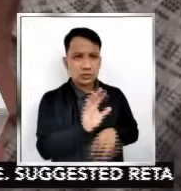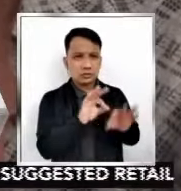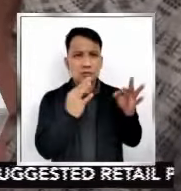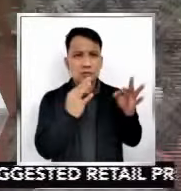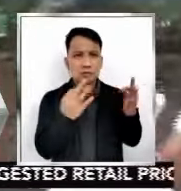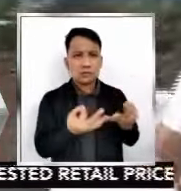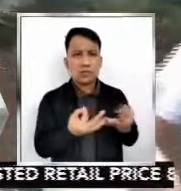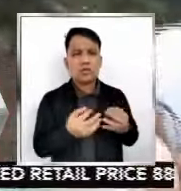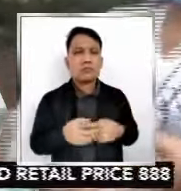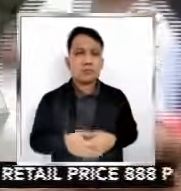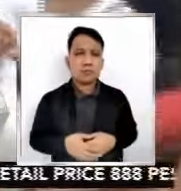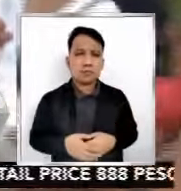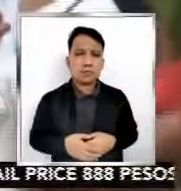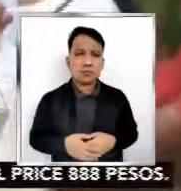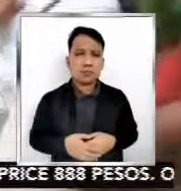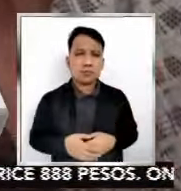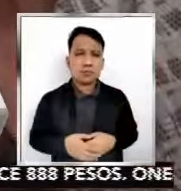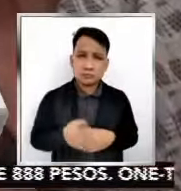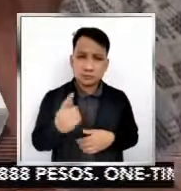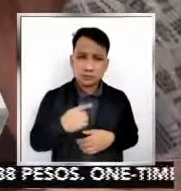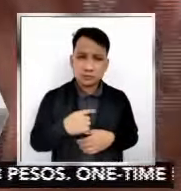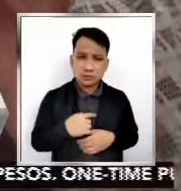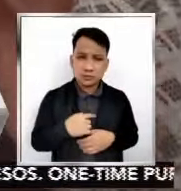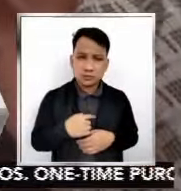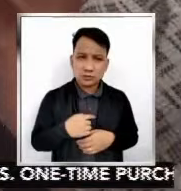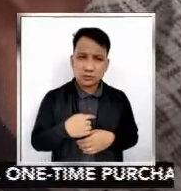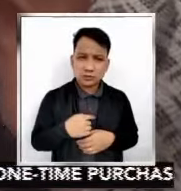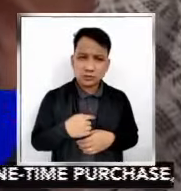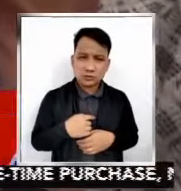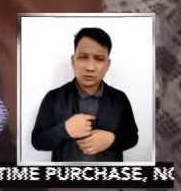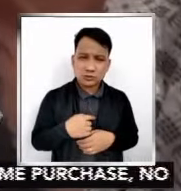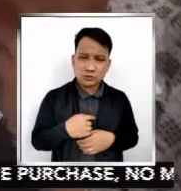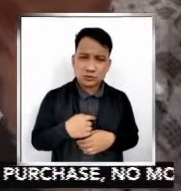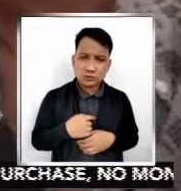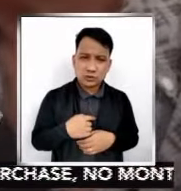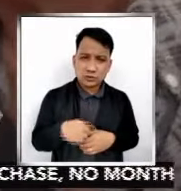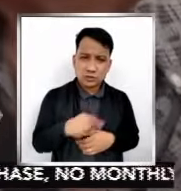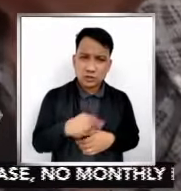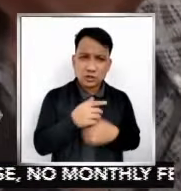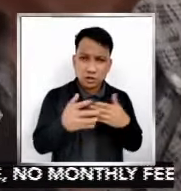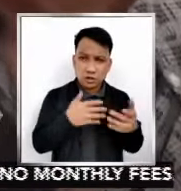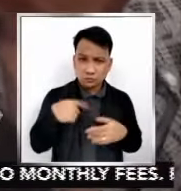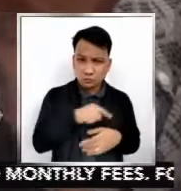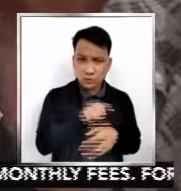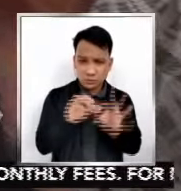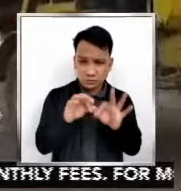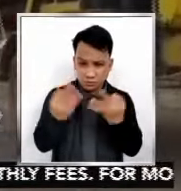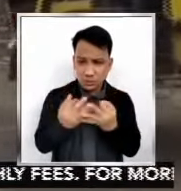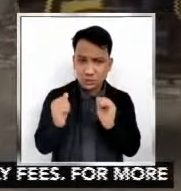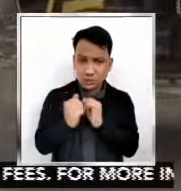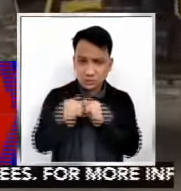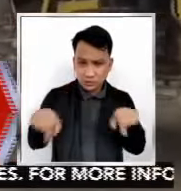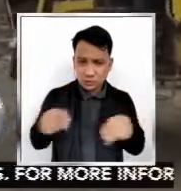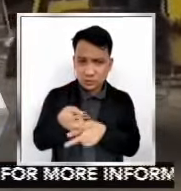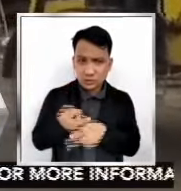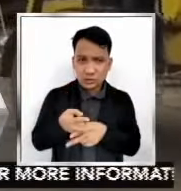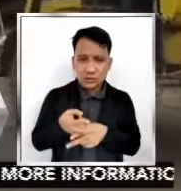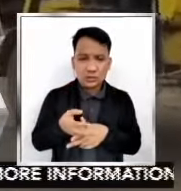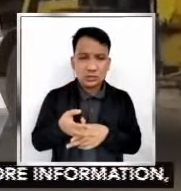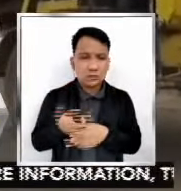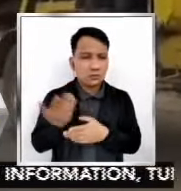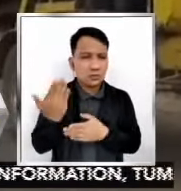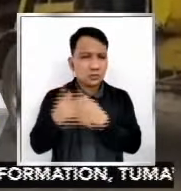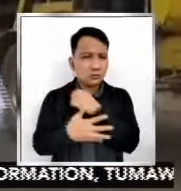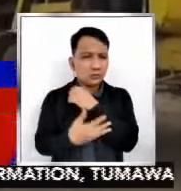we were hooked. As long as we can do, as long as we see family, we see children living in a pitiful condition. Von Aquino,